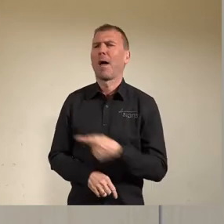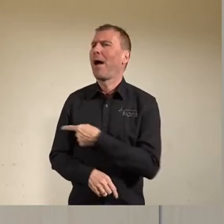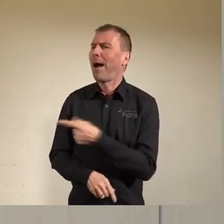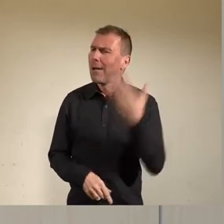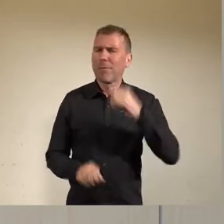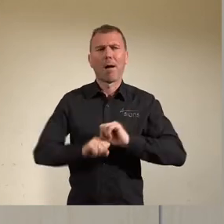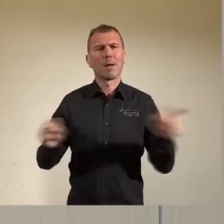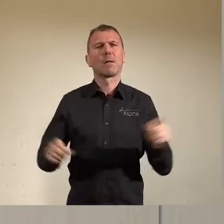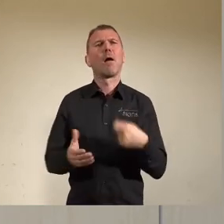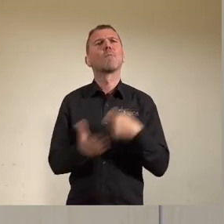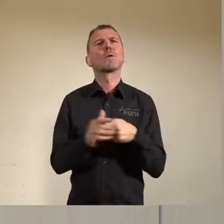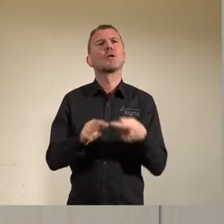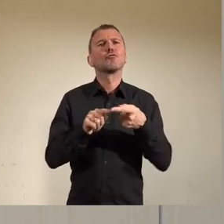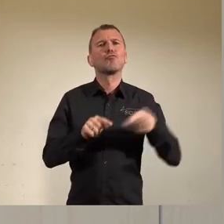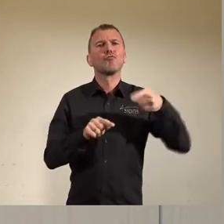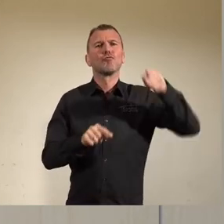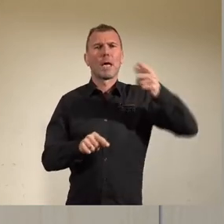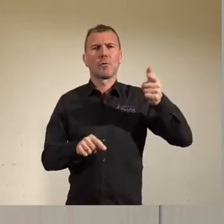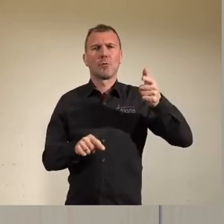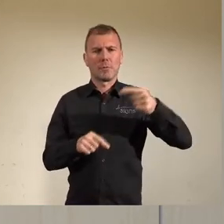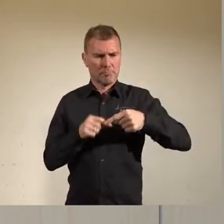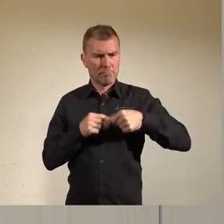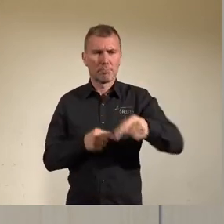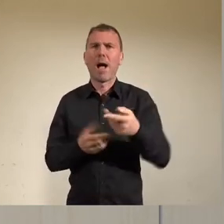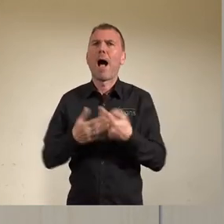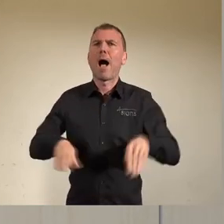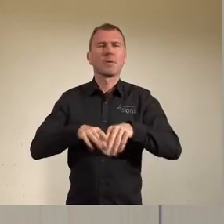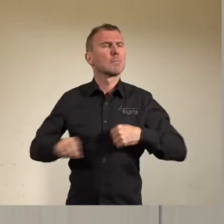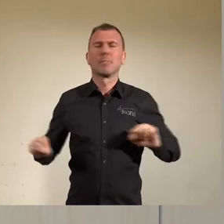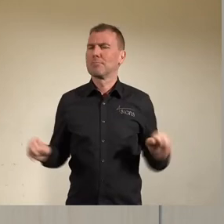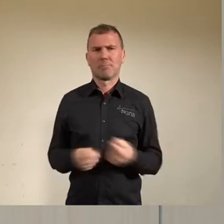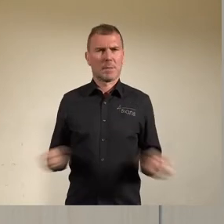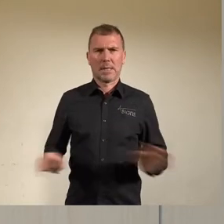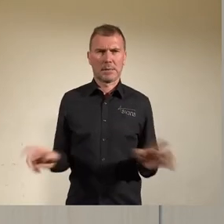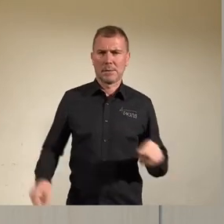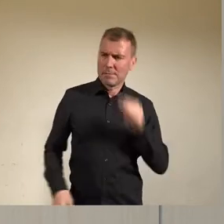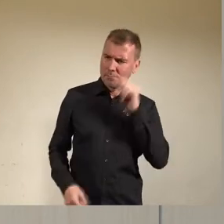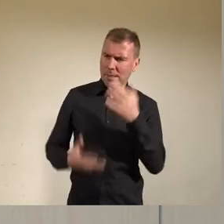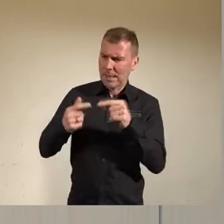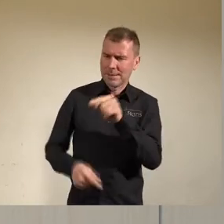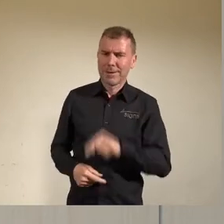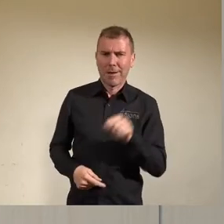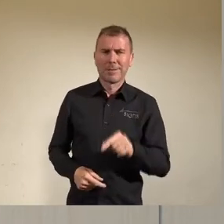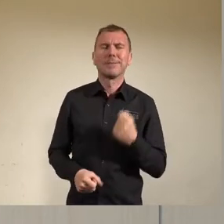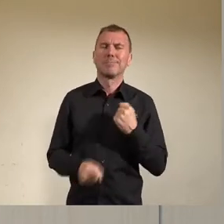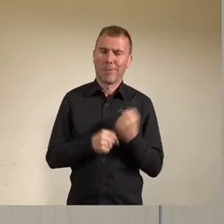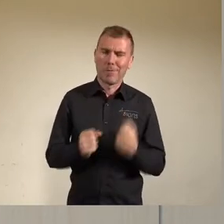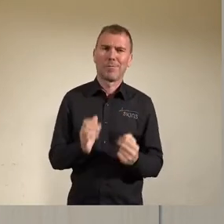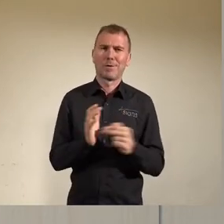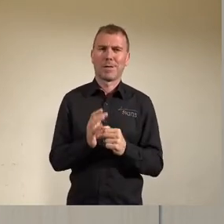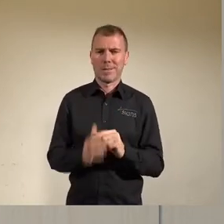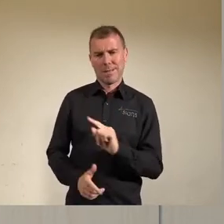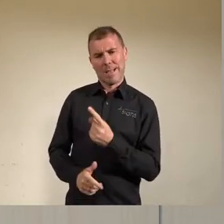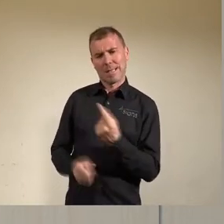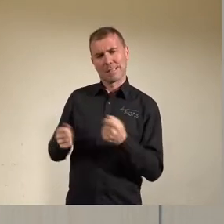war, Kostensteigerungen können wir in dieser Zeit nicht ausgleichen. Beim genaueren Blick in die Zahlen mussten wir doch feststellen, dass in